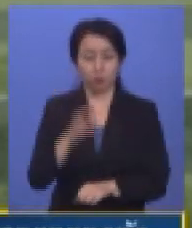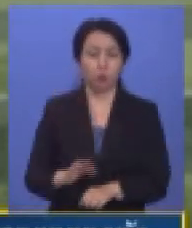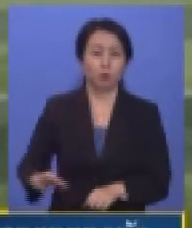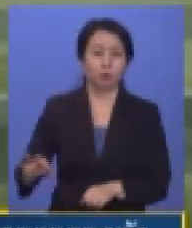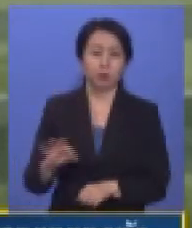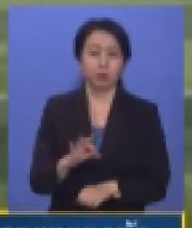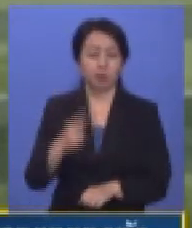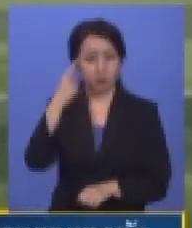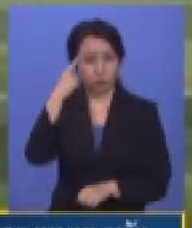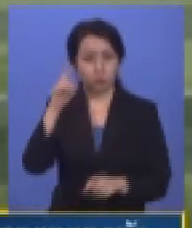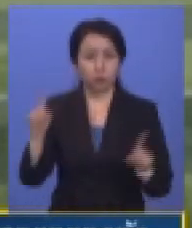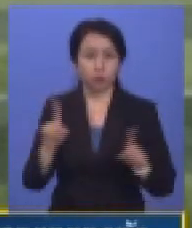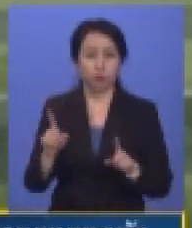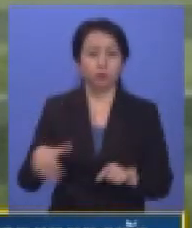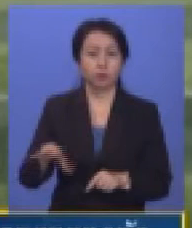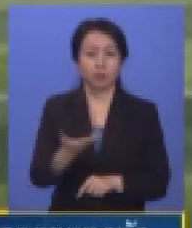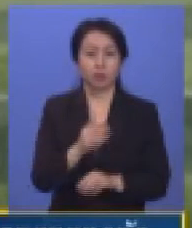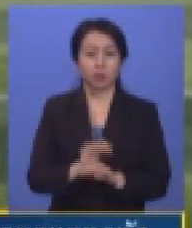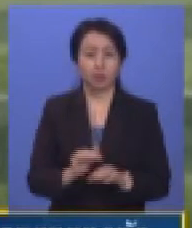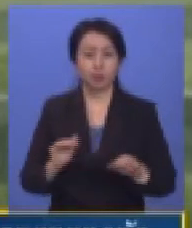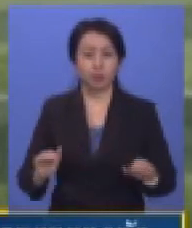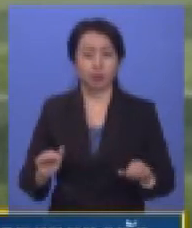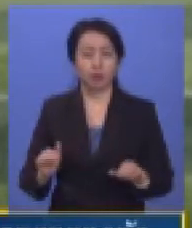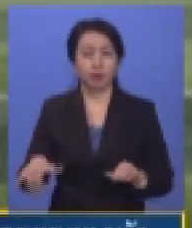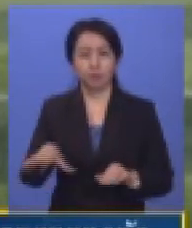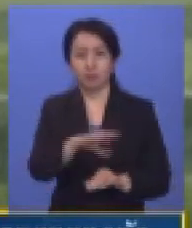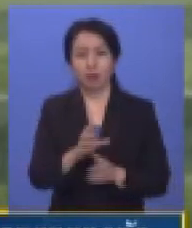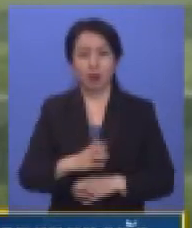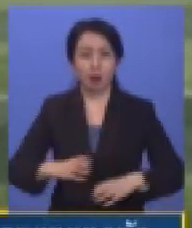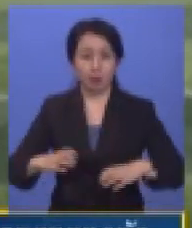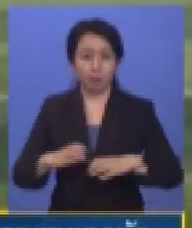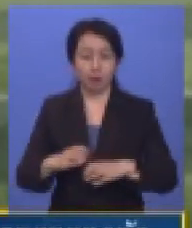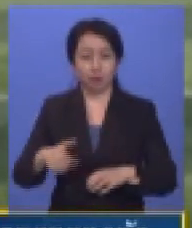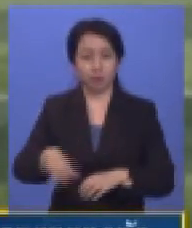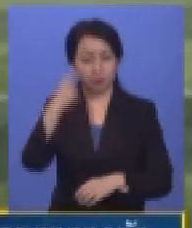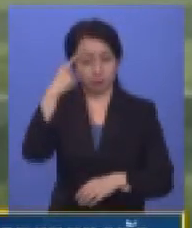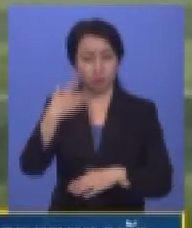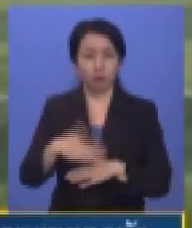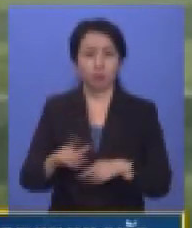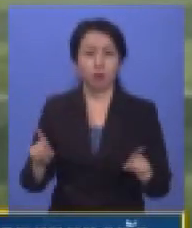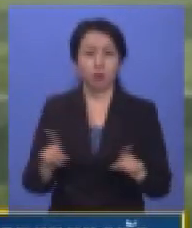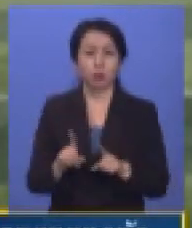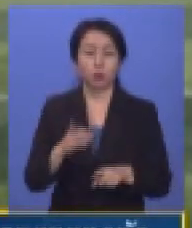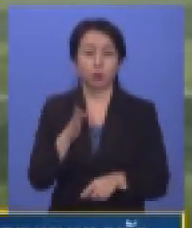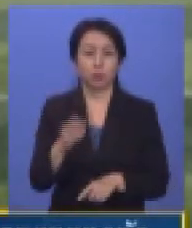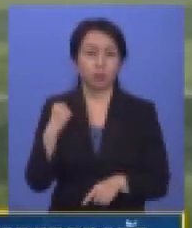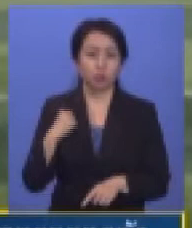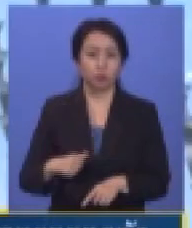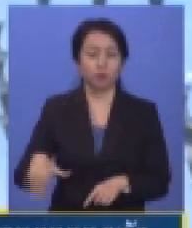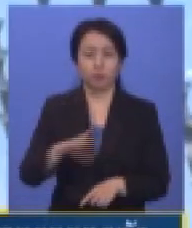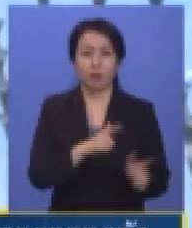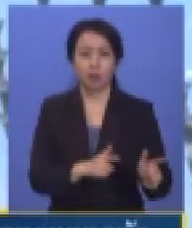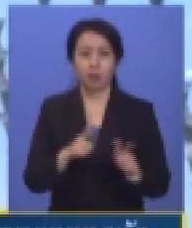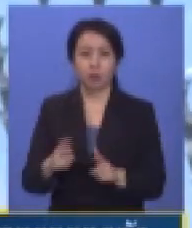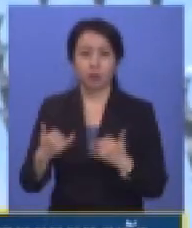я думаю что всем наши ребята вся команда все прекрасно понимают что их ждет все готовятся